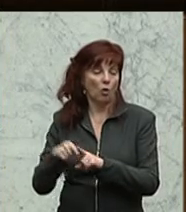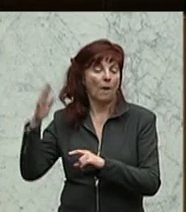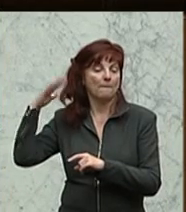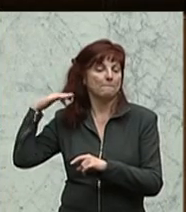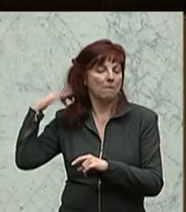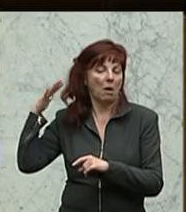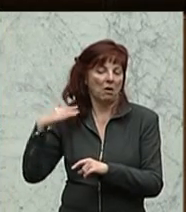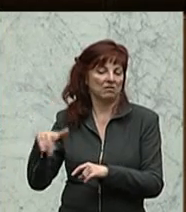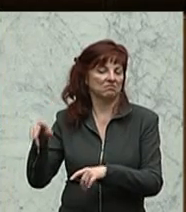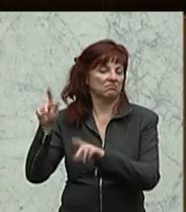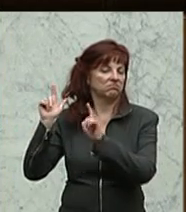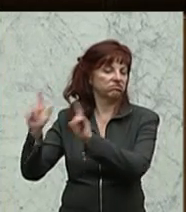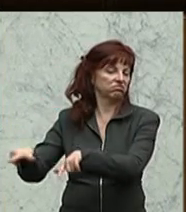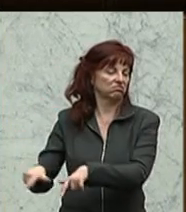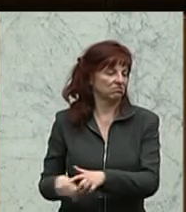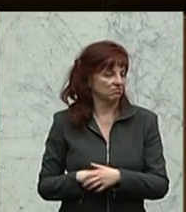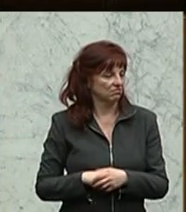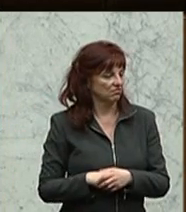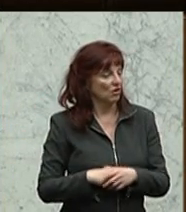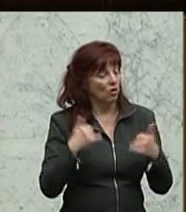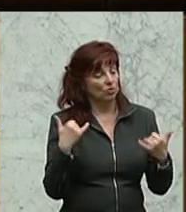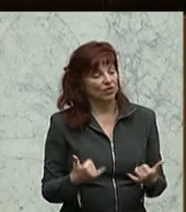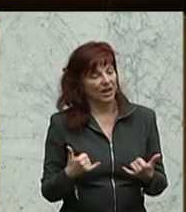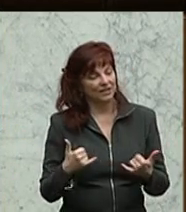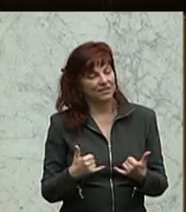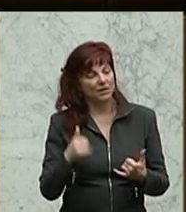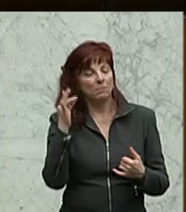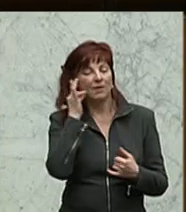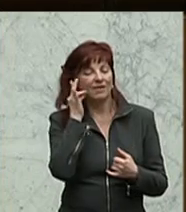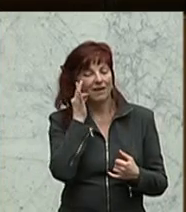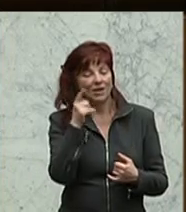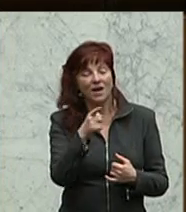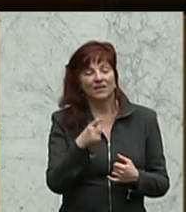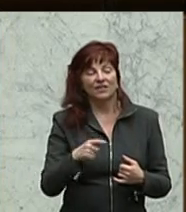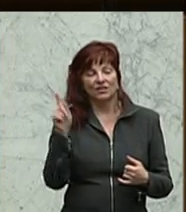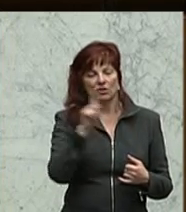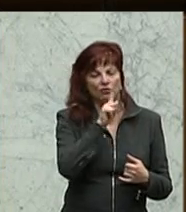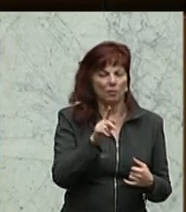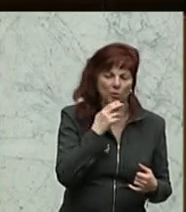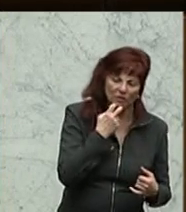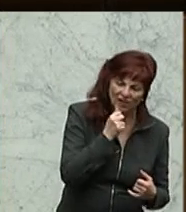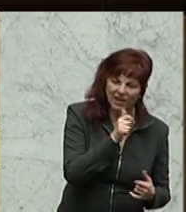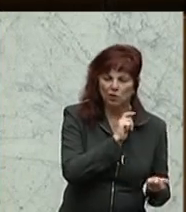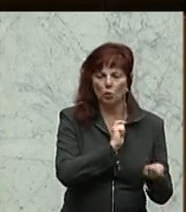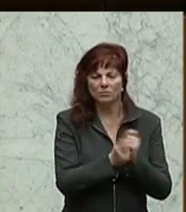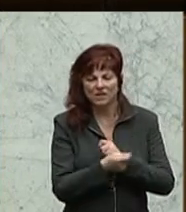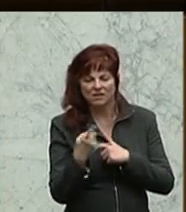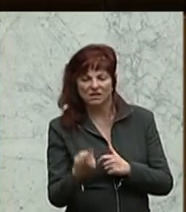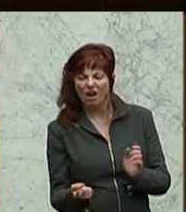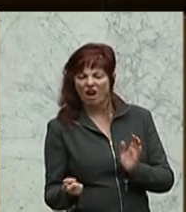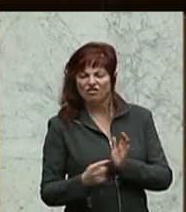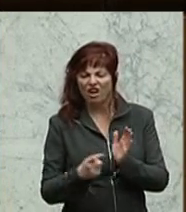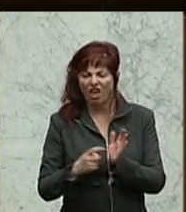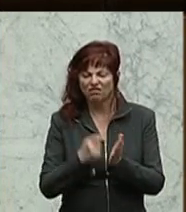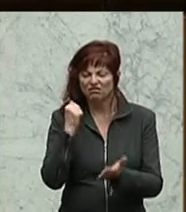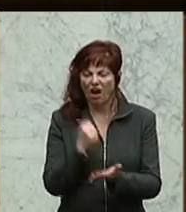Bienenskandal, bei der Bienenaffäre. Und Sie weigern sich, das Verbot rechtzeitig umzusetzen. Sie pochen auf ein Amtsgeheimnis, das in diesem Fall überhaupt nicht greifen kann, weil